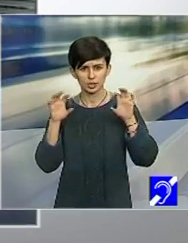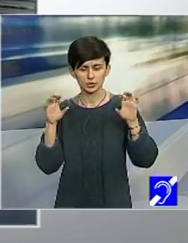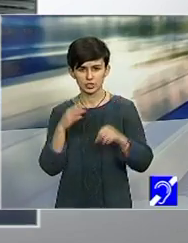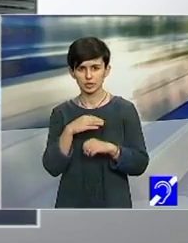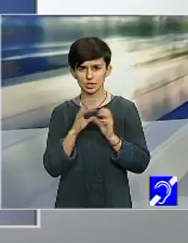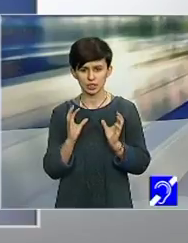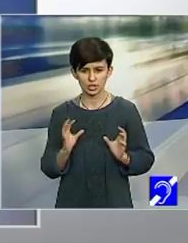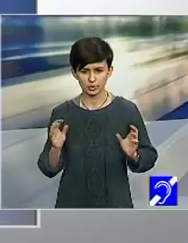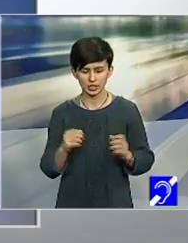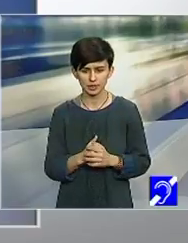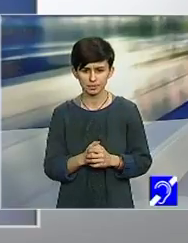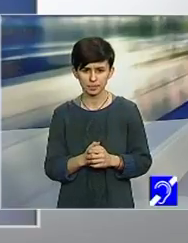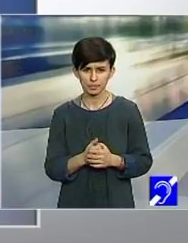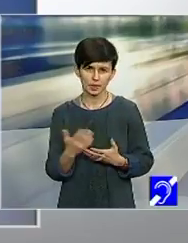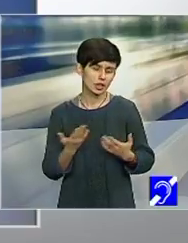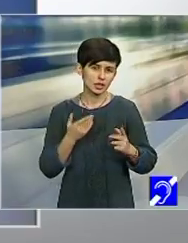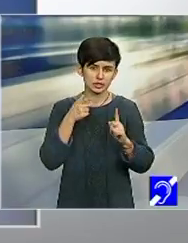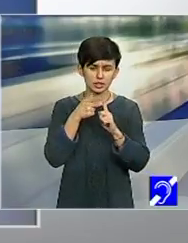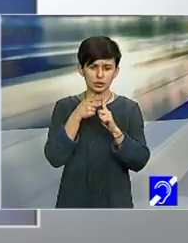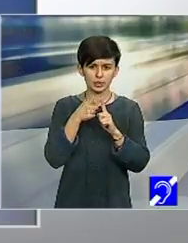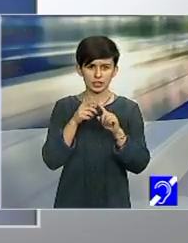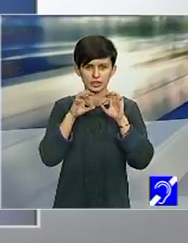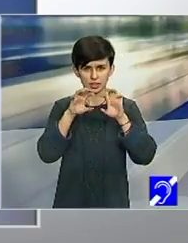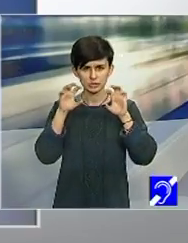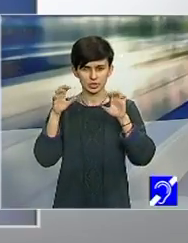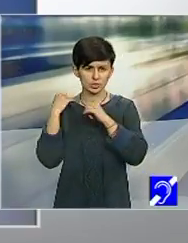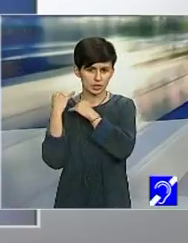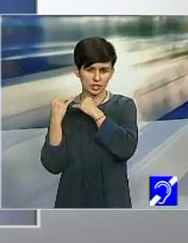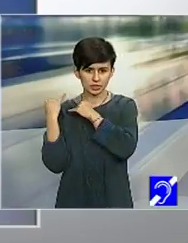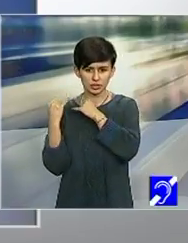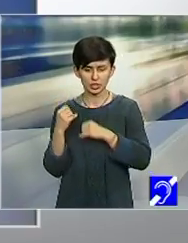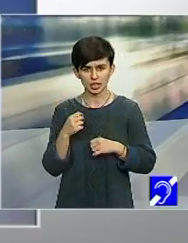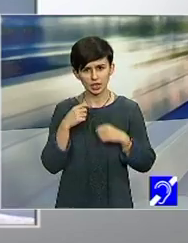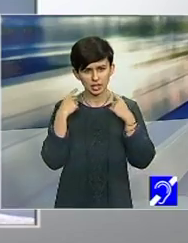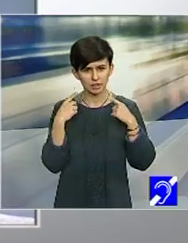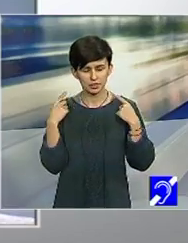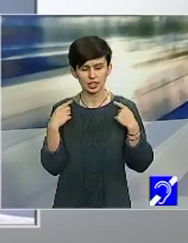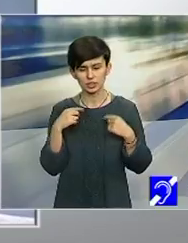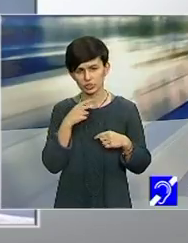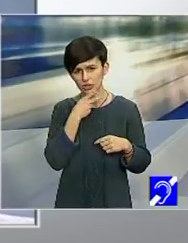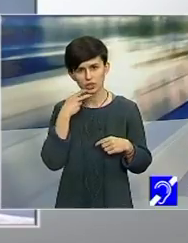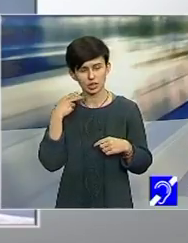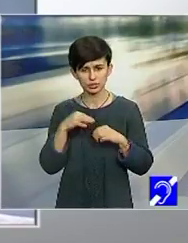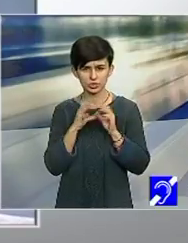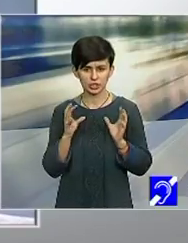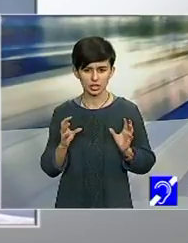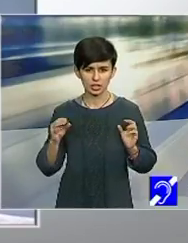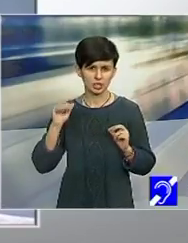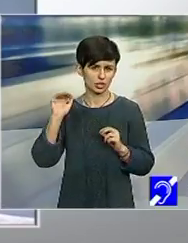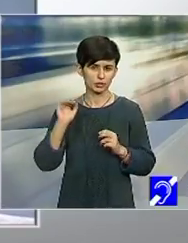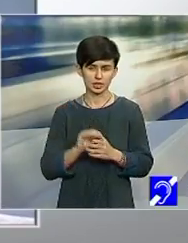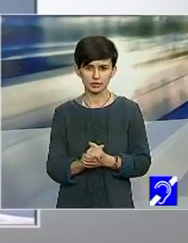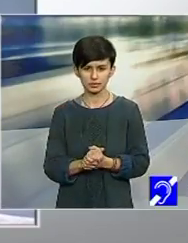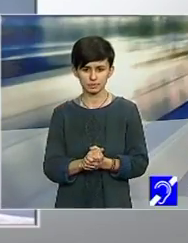Ce își propune? Care sunt obiectivele Muzeului Național de Istoria Evreilor și al Holocaustului în România? Obiectivul este unul